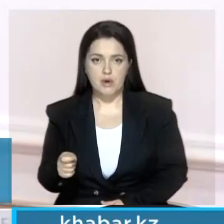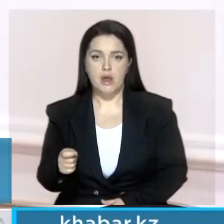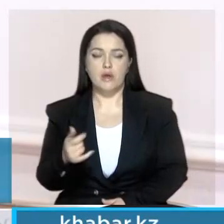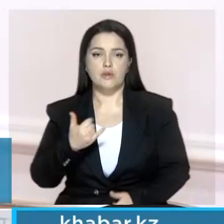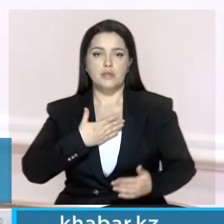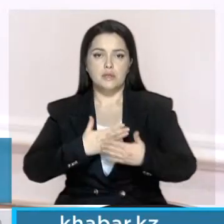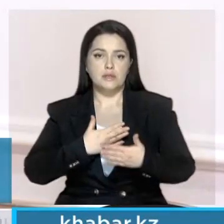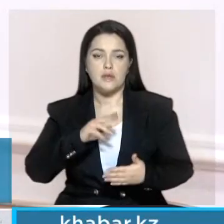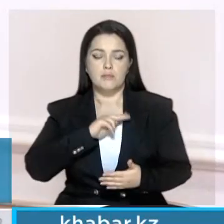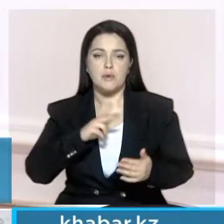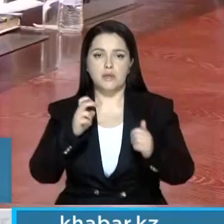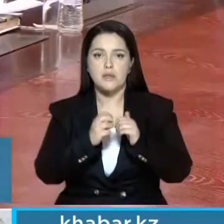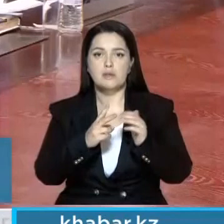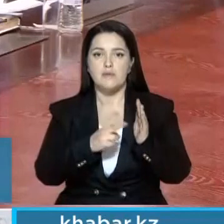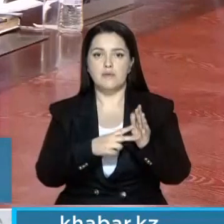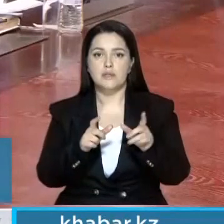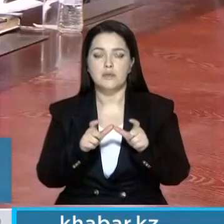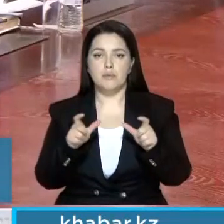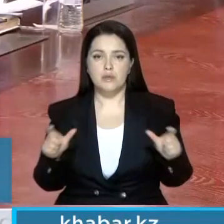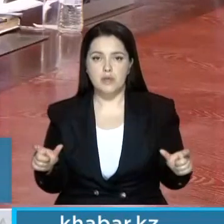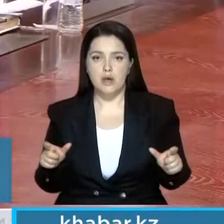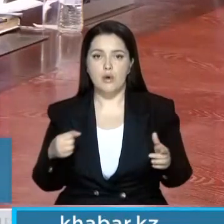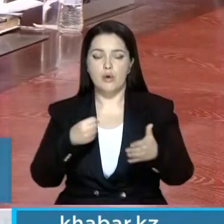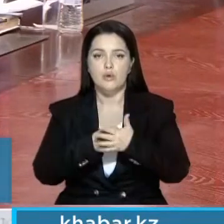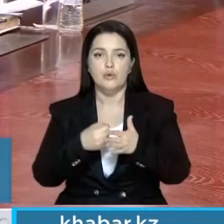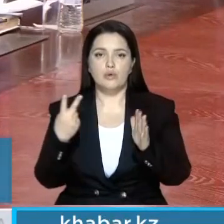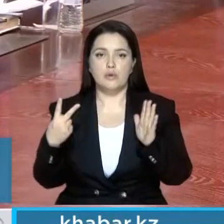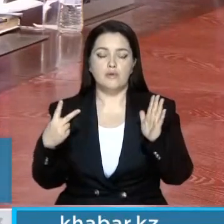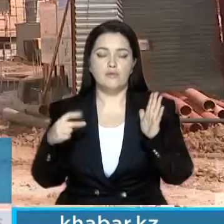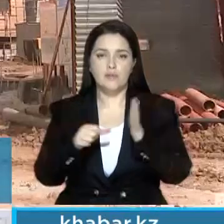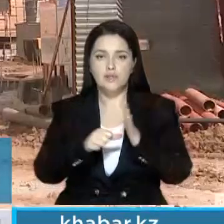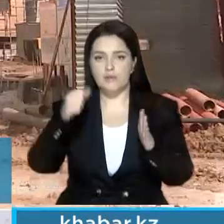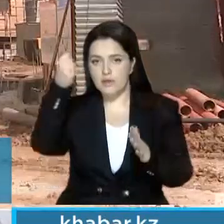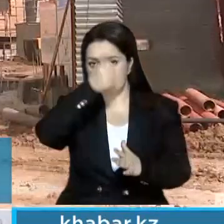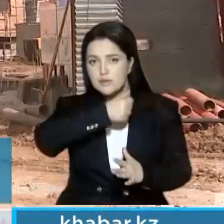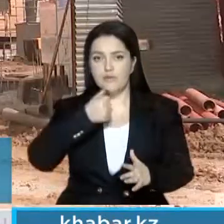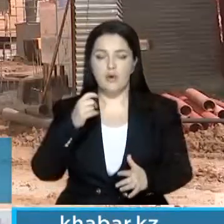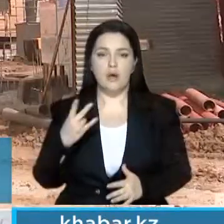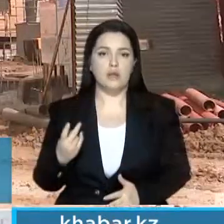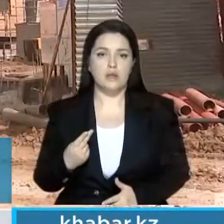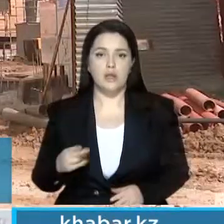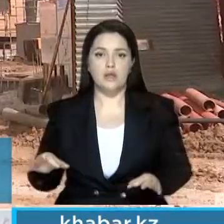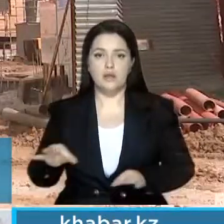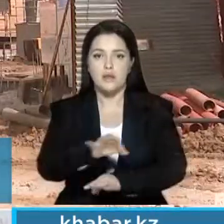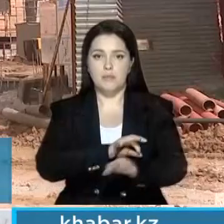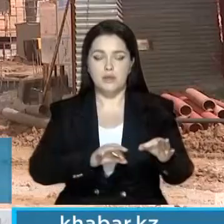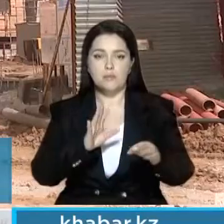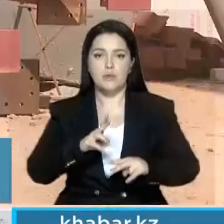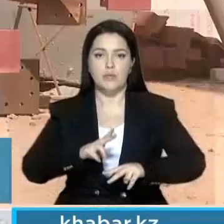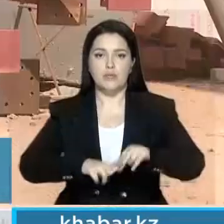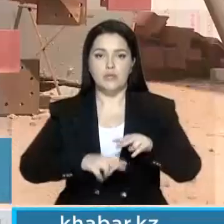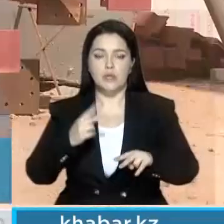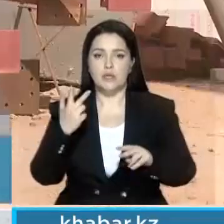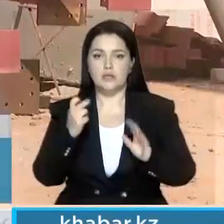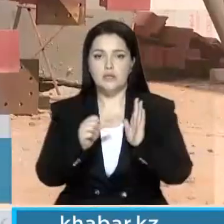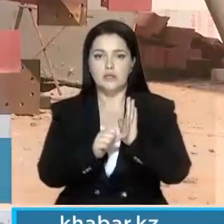сроки. Сейчас ведется активная работа по 217 школам. В целом до 2026 года в рамках нацпроекта